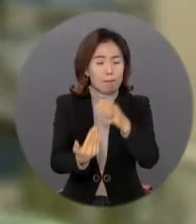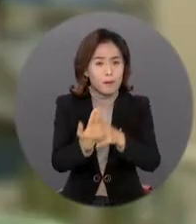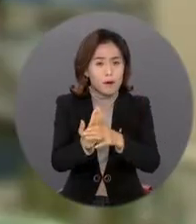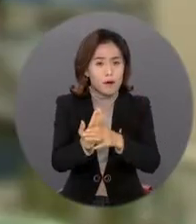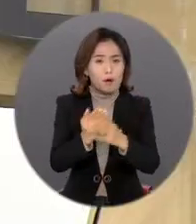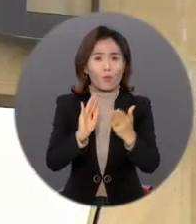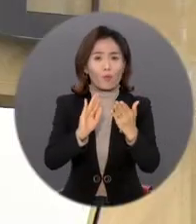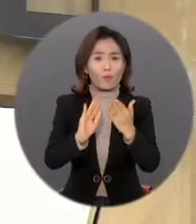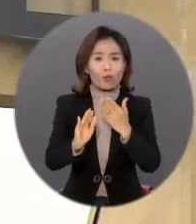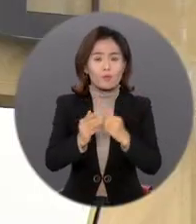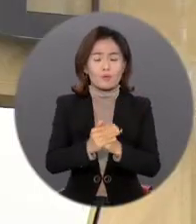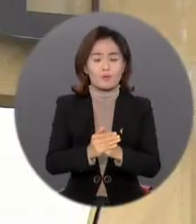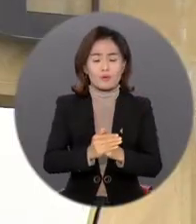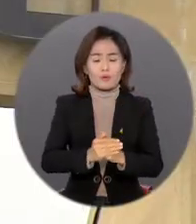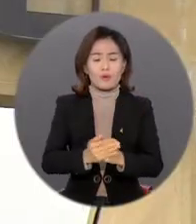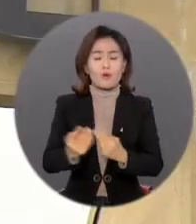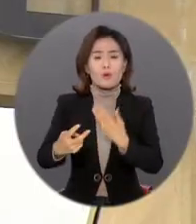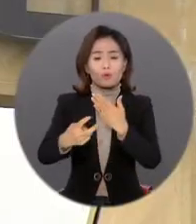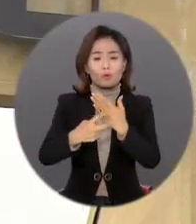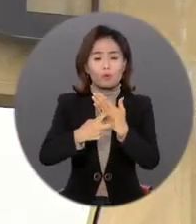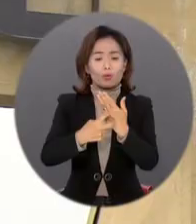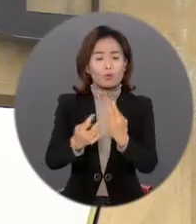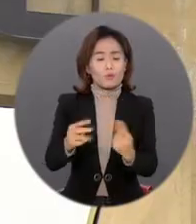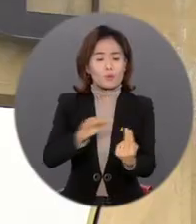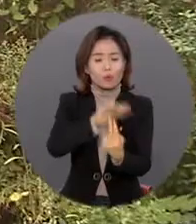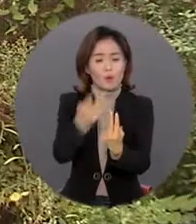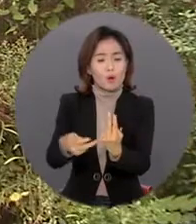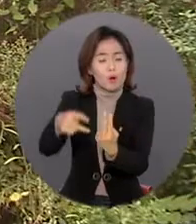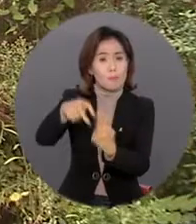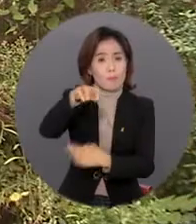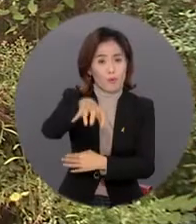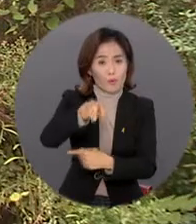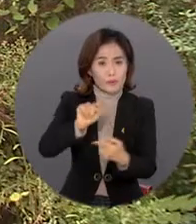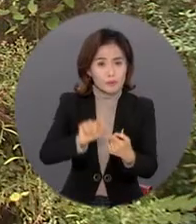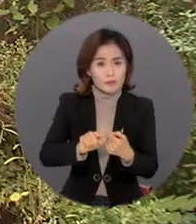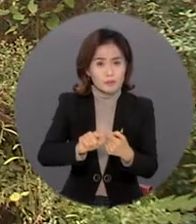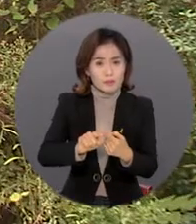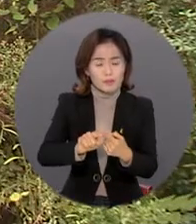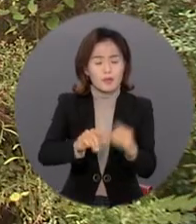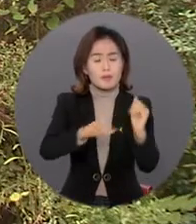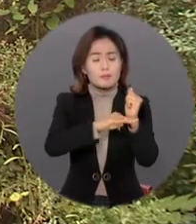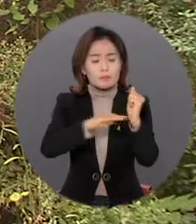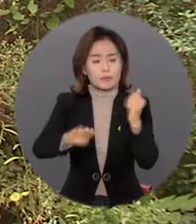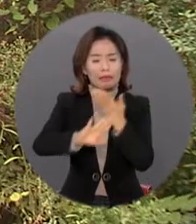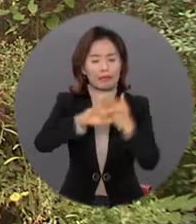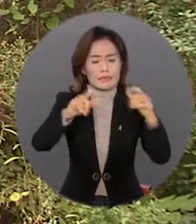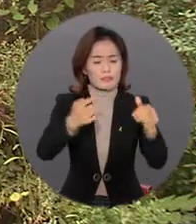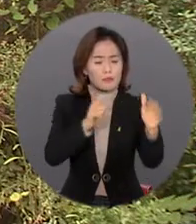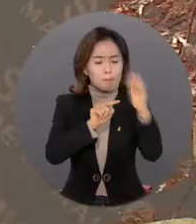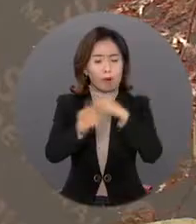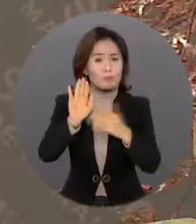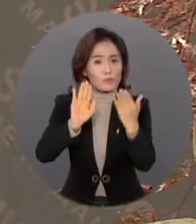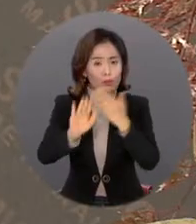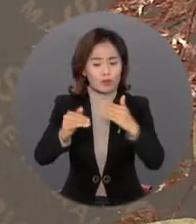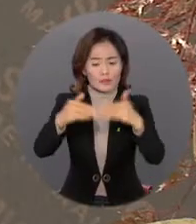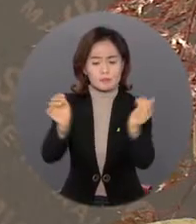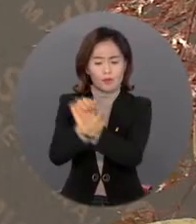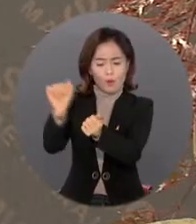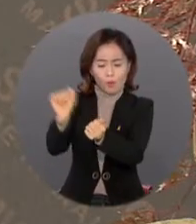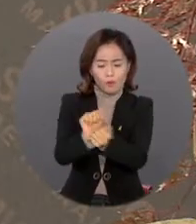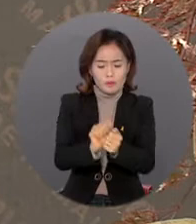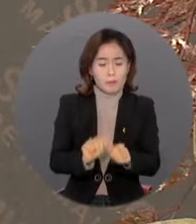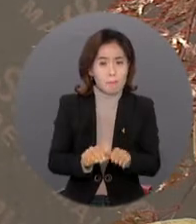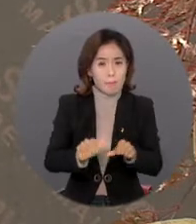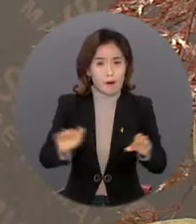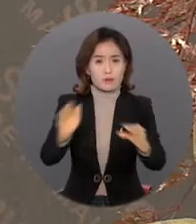발생해 동일 집단 격리에 들어간 서구 소재 요양병원의 경우 지표 환자가 타 지역을 방문한 뒤 집단 확산으로